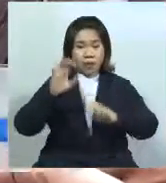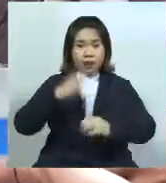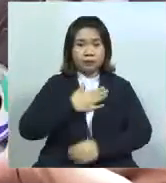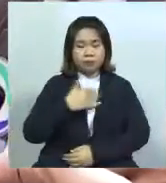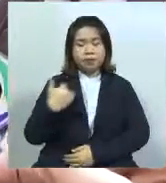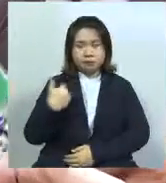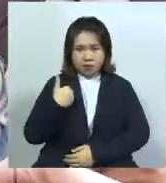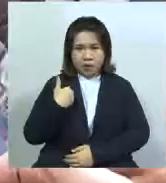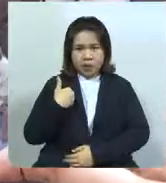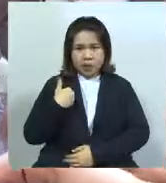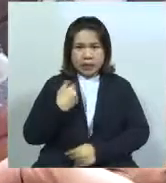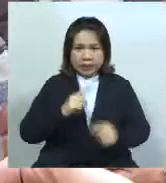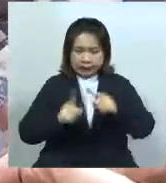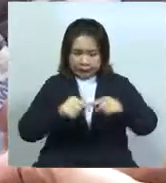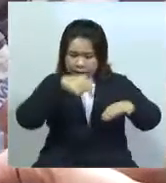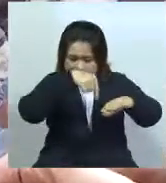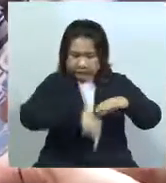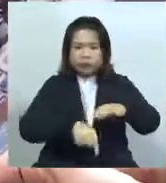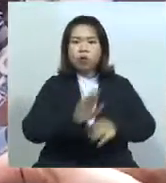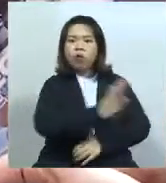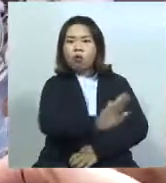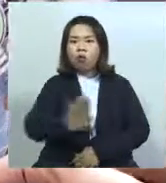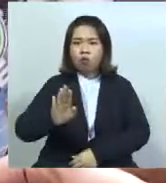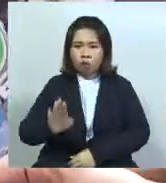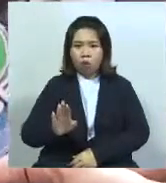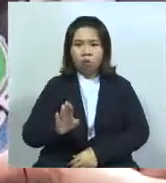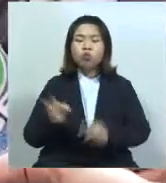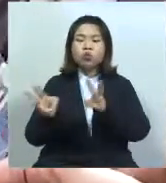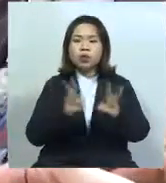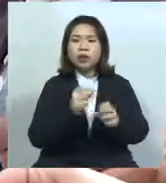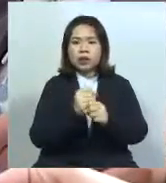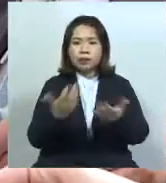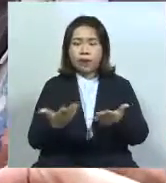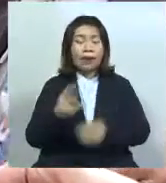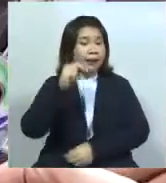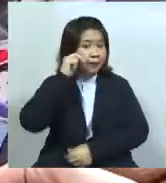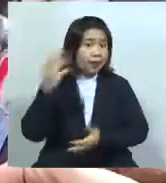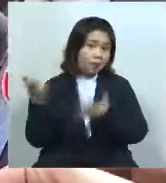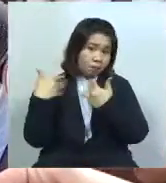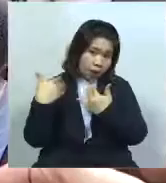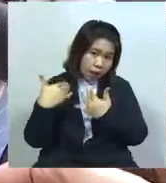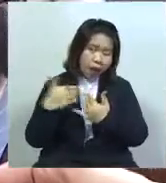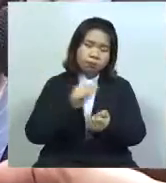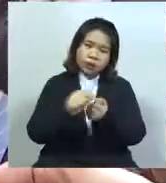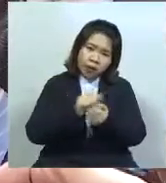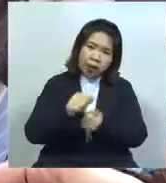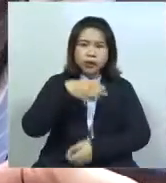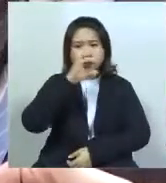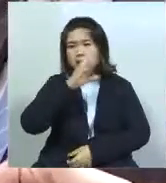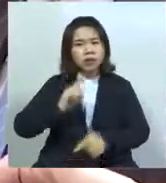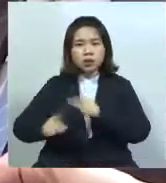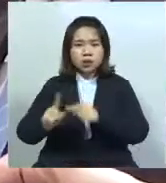ที่ย่อยลงไปในแต่ละพื้นที่เลยโดยหลักการก็คือว่าไม่ว่าจะเป็นน้ำอุปโภคบริโภคหรือว่าน้ำ